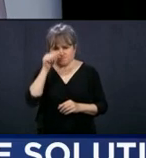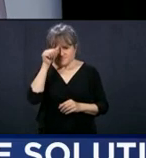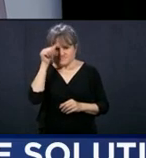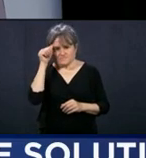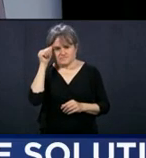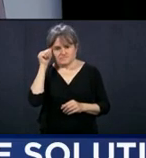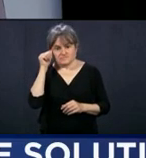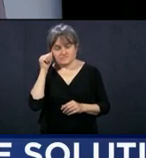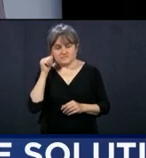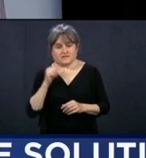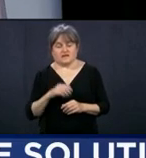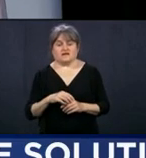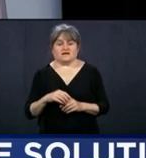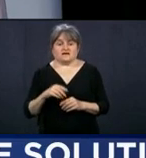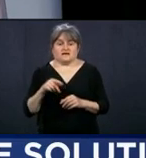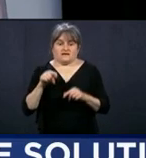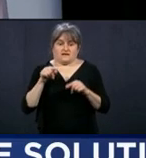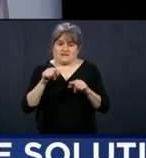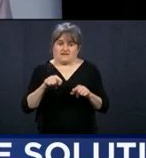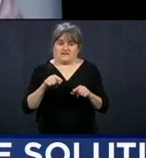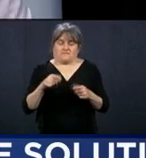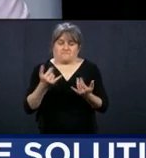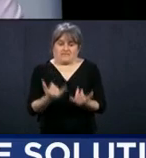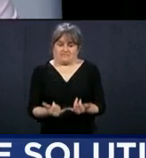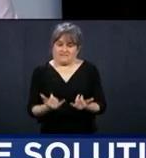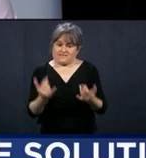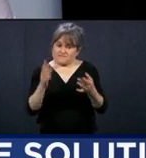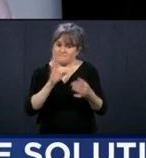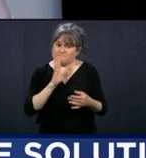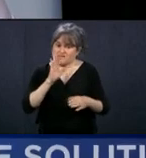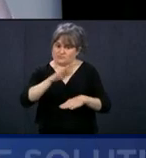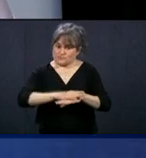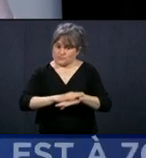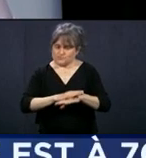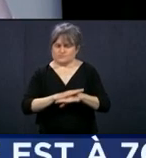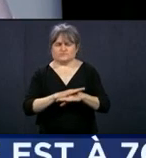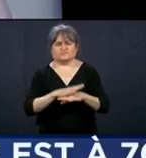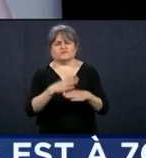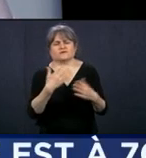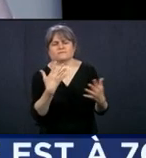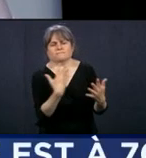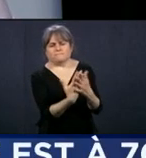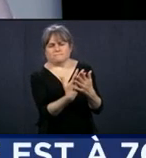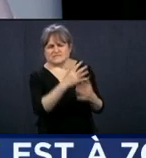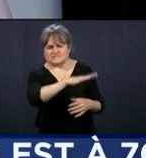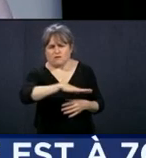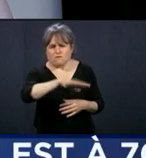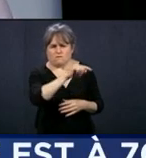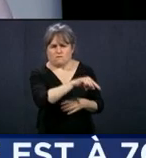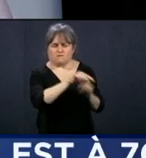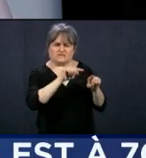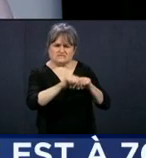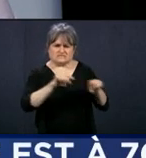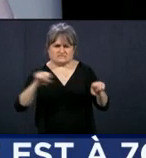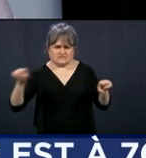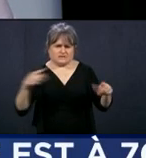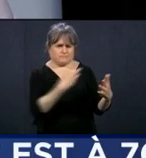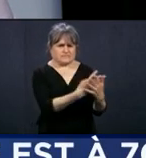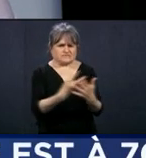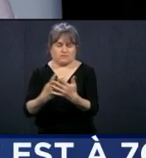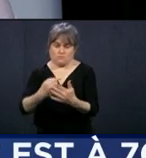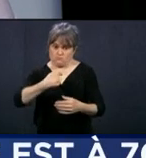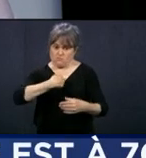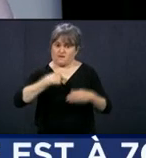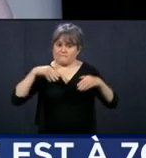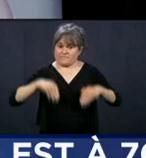sur les centres de détention. Vous savez, moi, comme ministre de la Sécurité publique, j'ai sous ma responsabilité nos centres